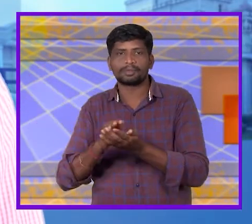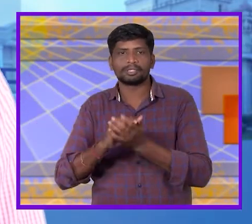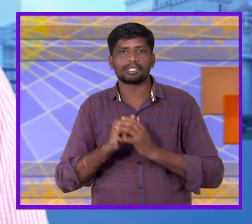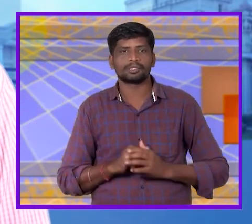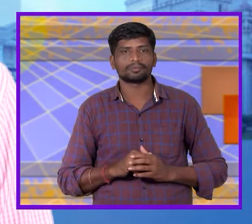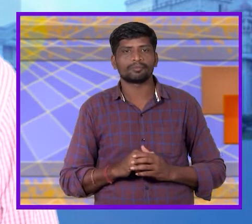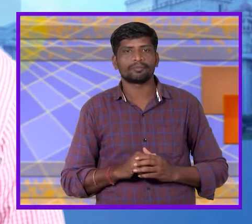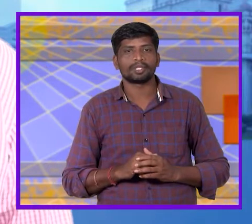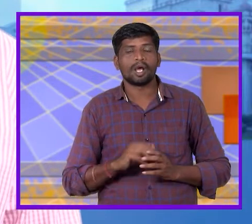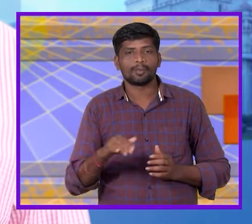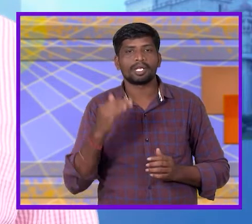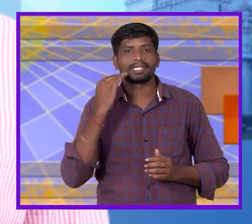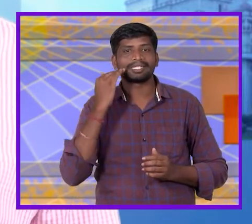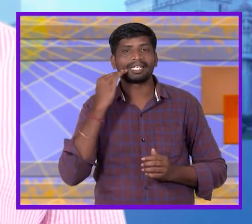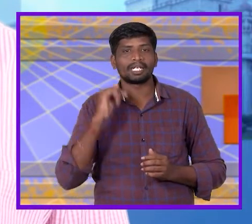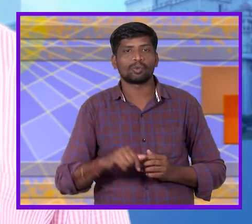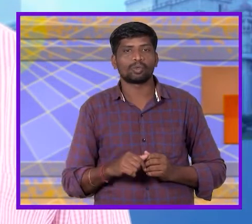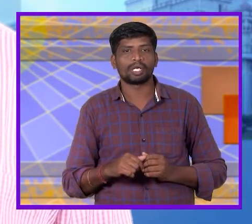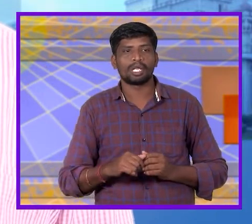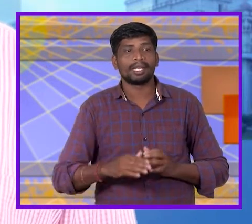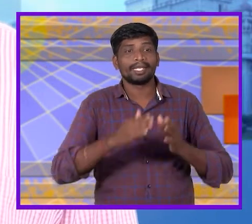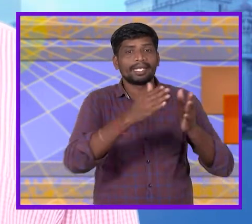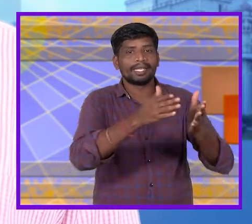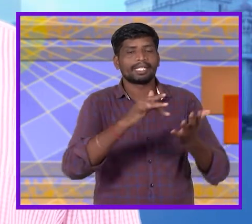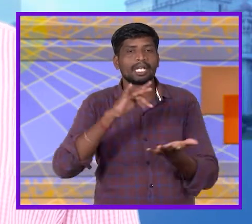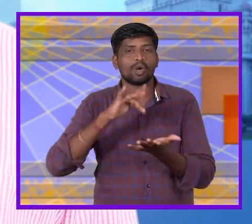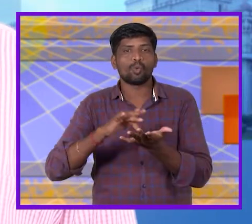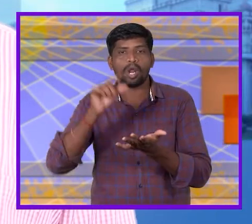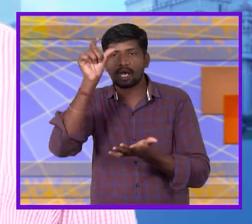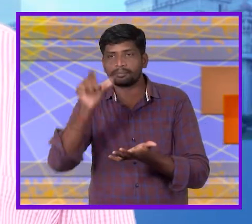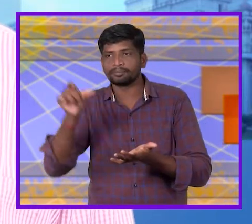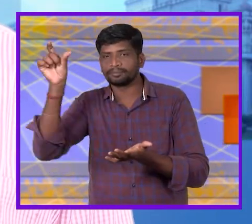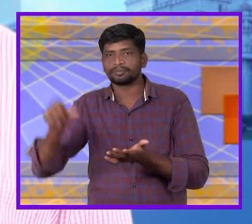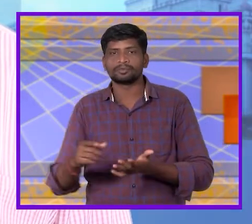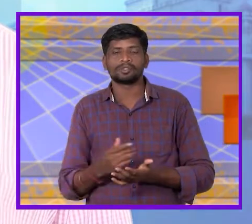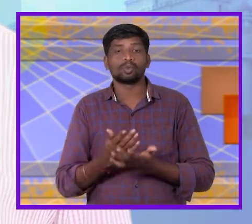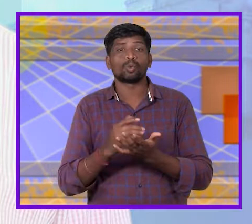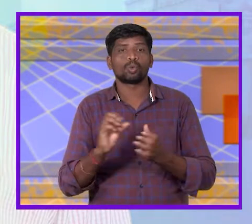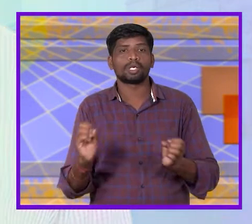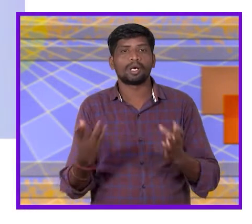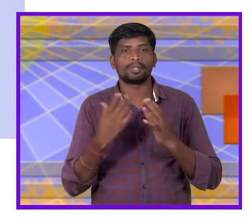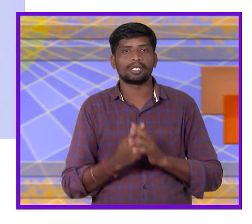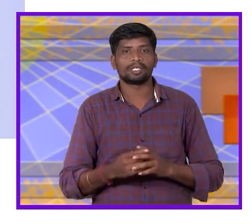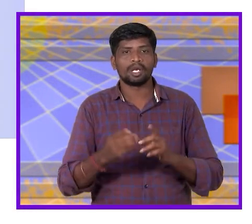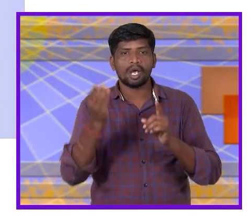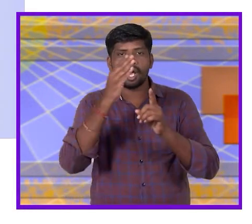போகிறது சென்னையில் உள்ள கீழ்த்திசை நூலகம். இதனுடைய தொடக்கம் வந்து கிபி